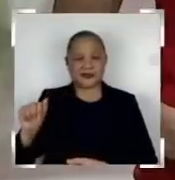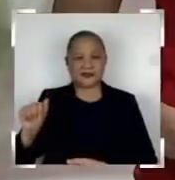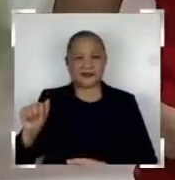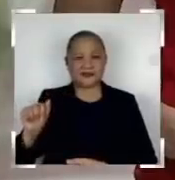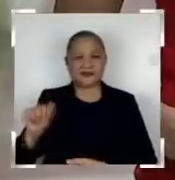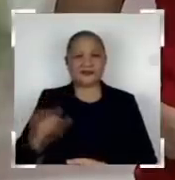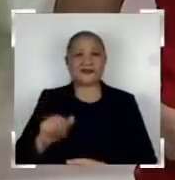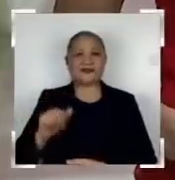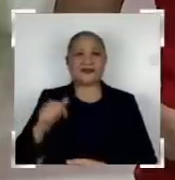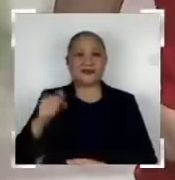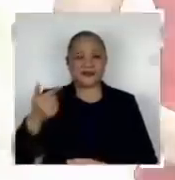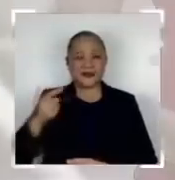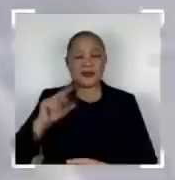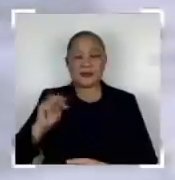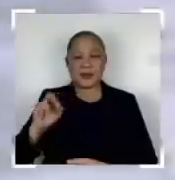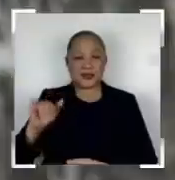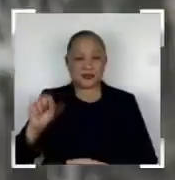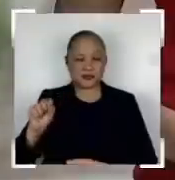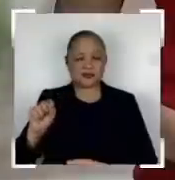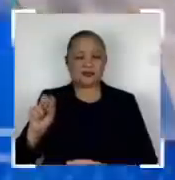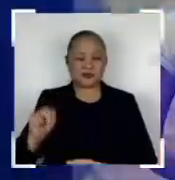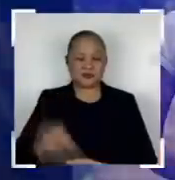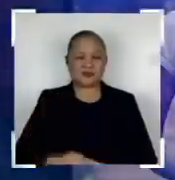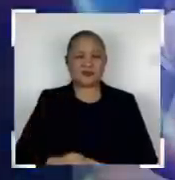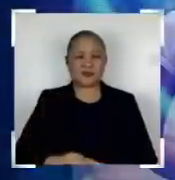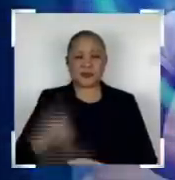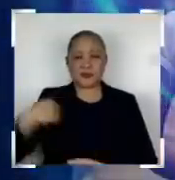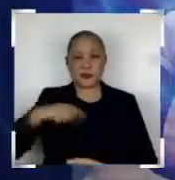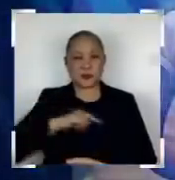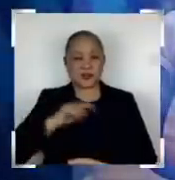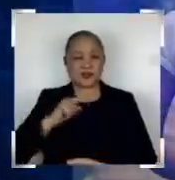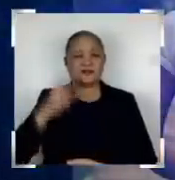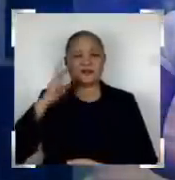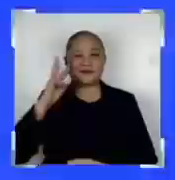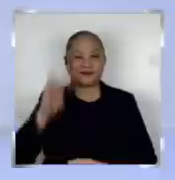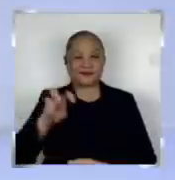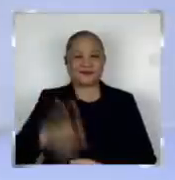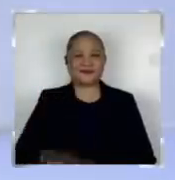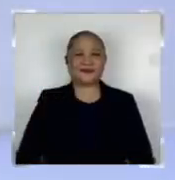si Marisol Abdurrahman. Kami ang inyong Saksi!